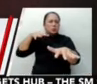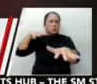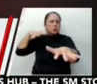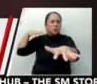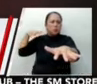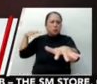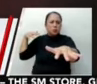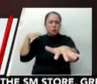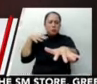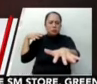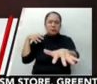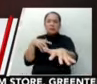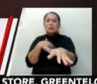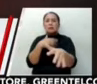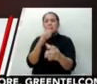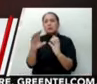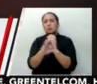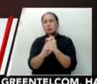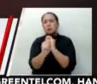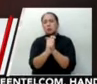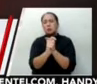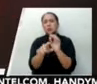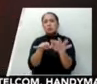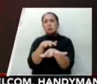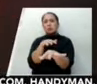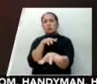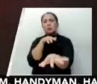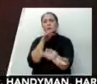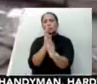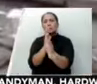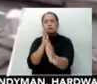nakahintong sasakyan na nakapila dito sa expressway.